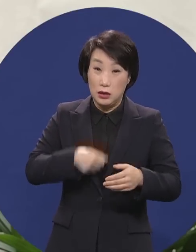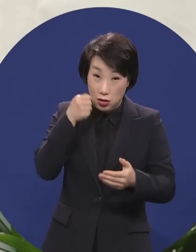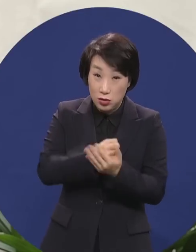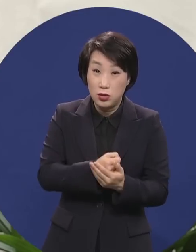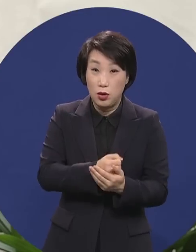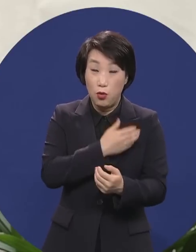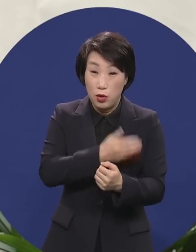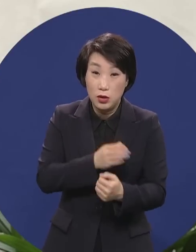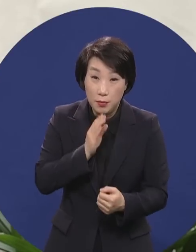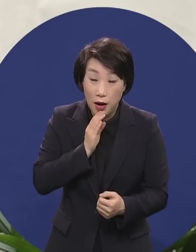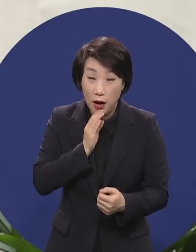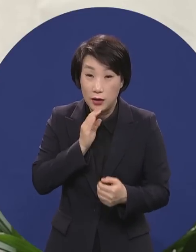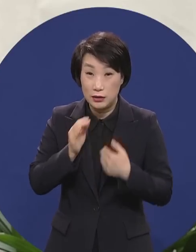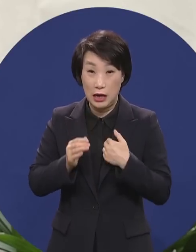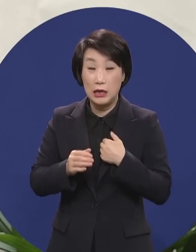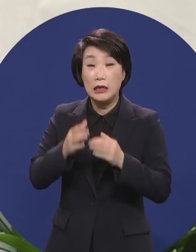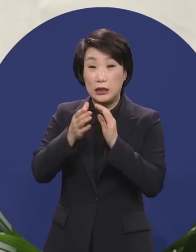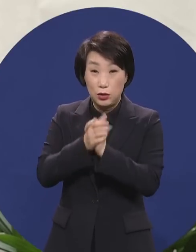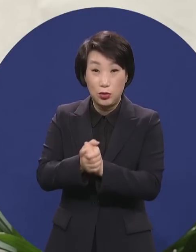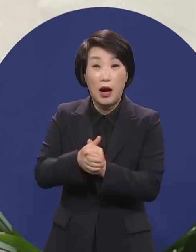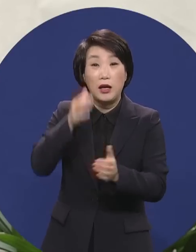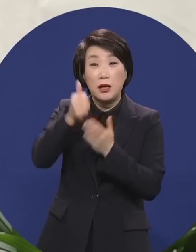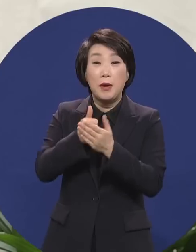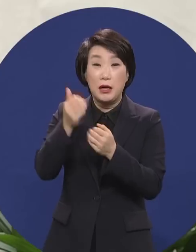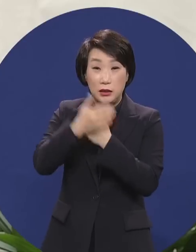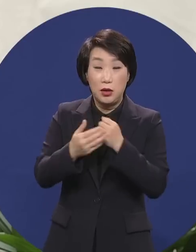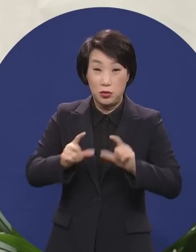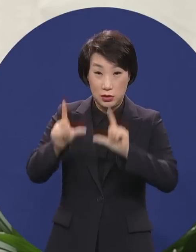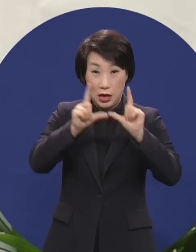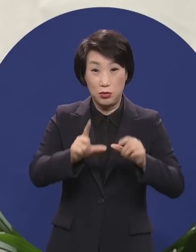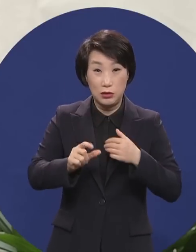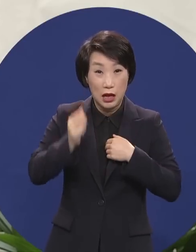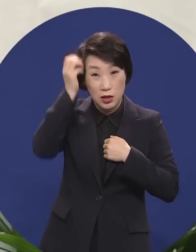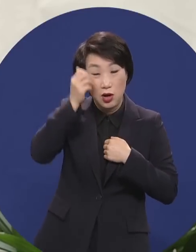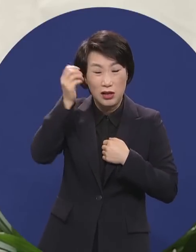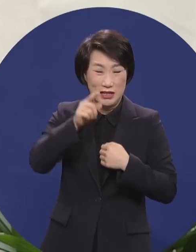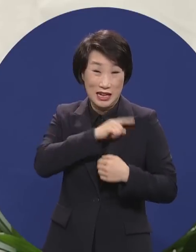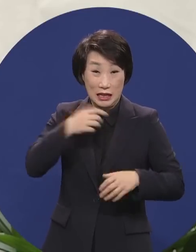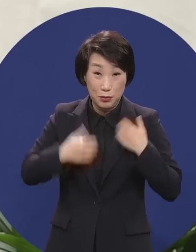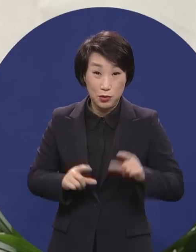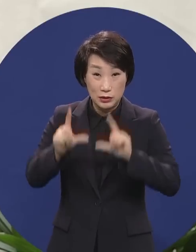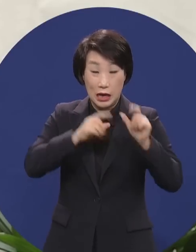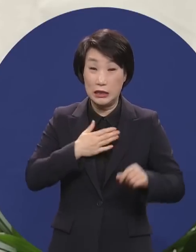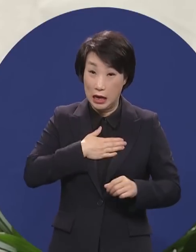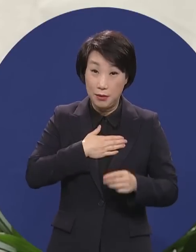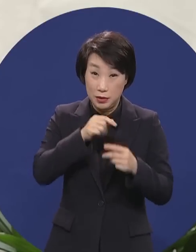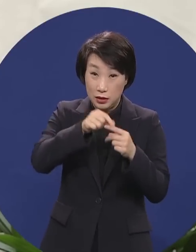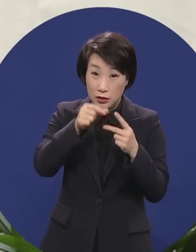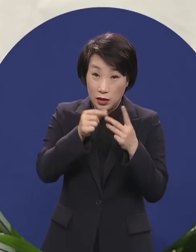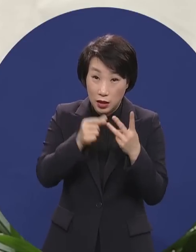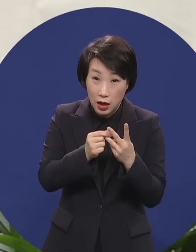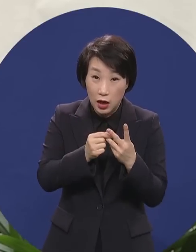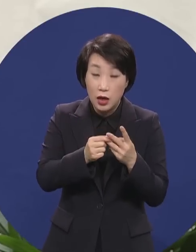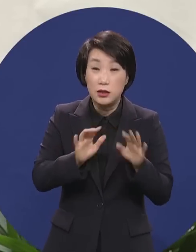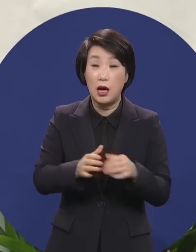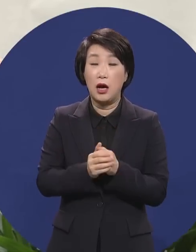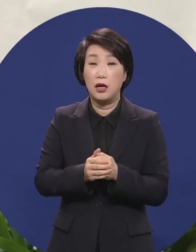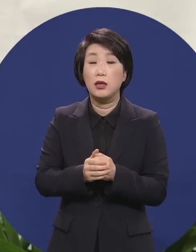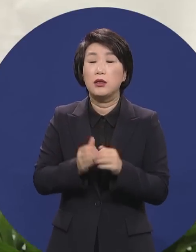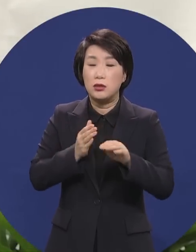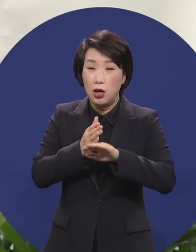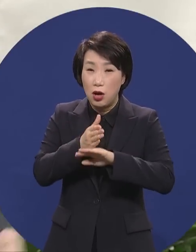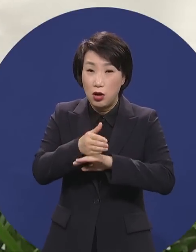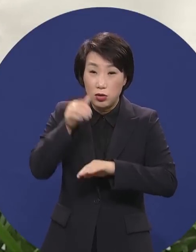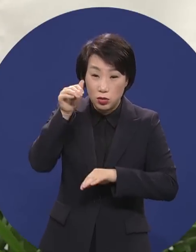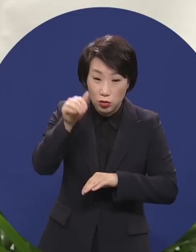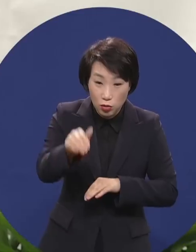나는 기도해서 하나님의 은혜로 살면서 내 영이 가장 기뻐 못한다는 감성이 차츰